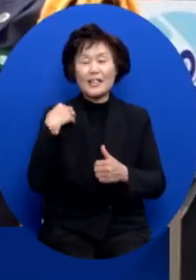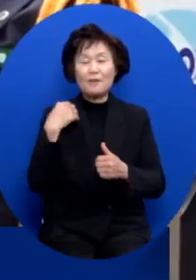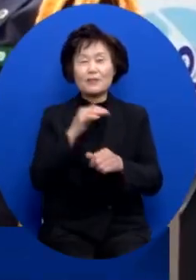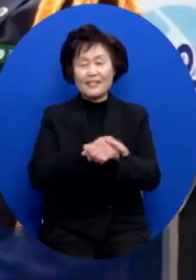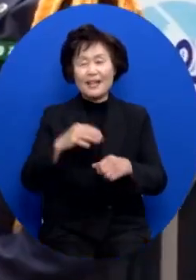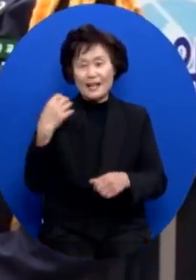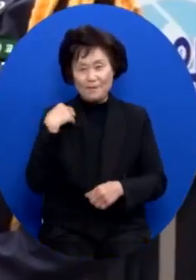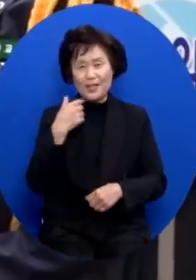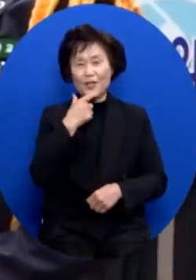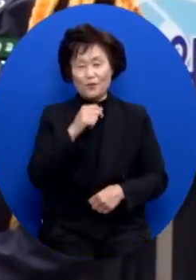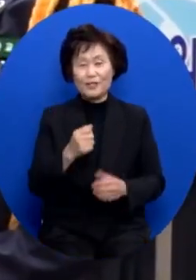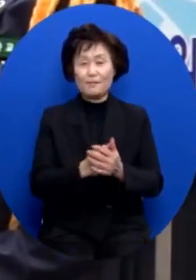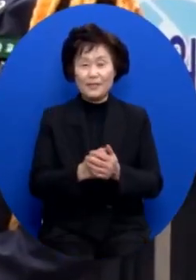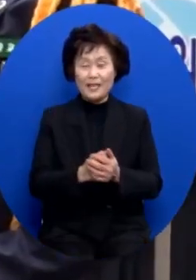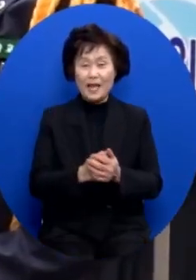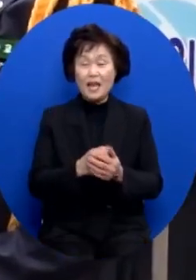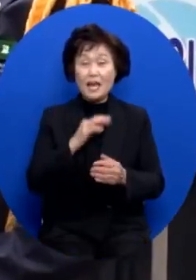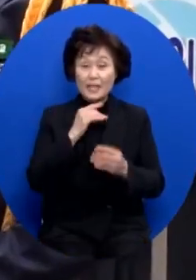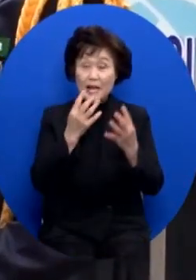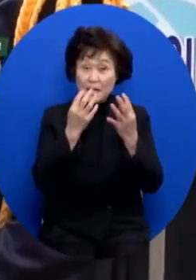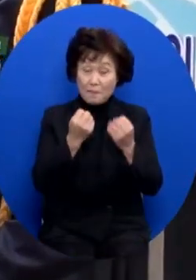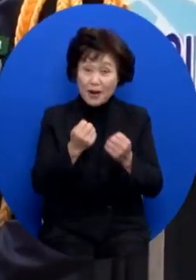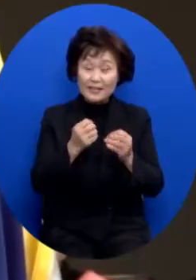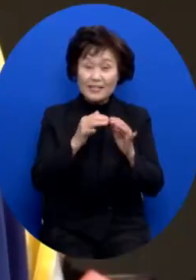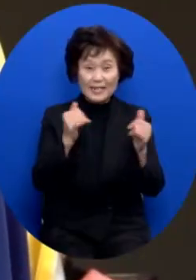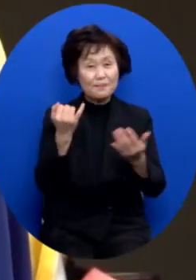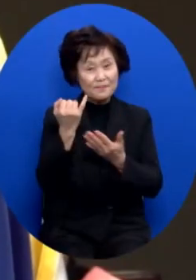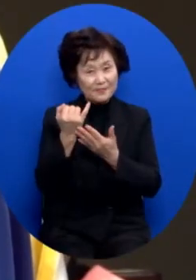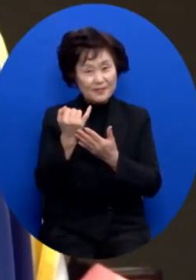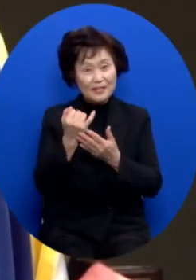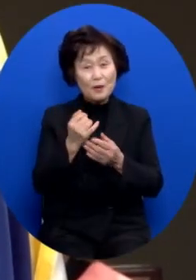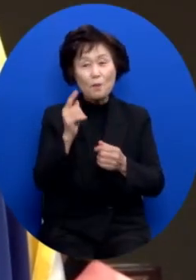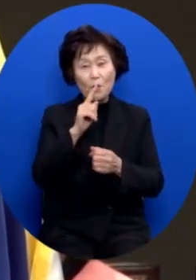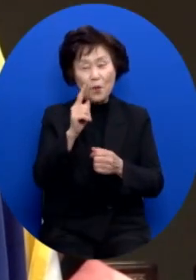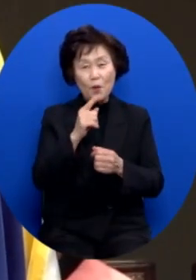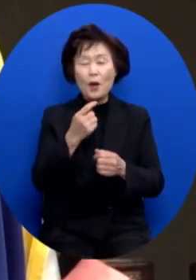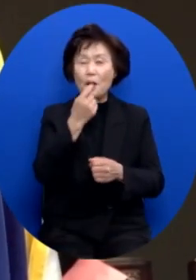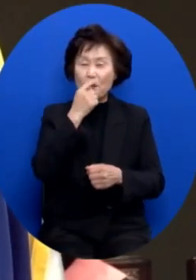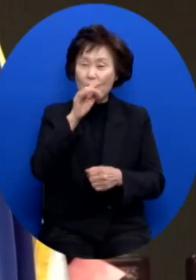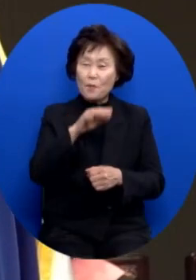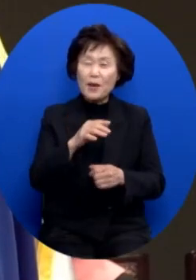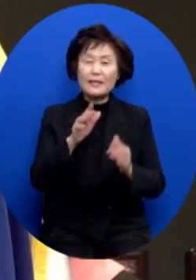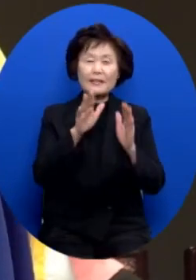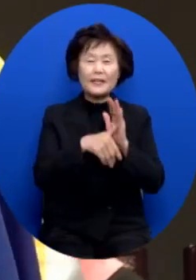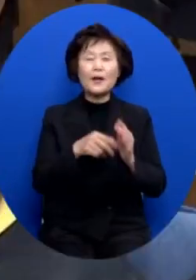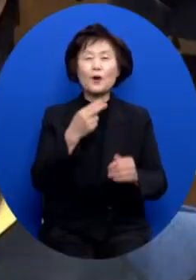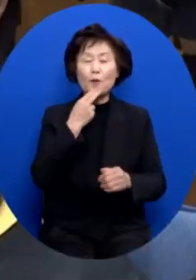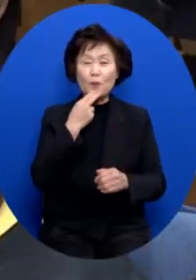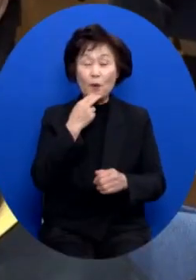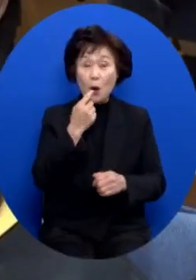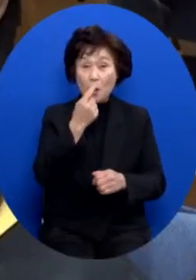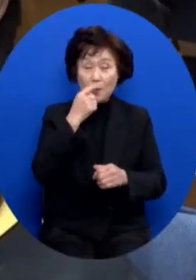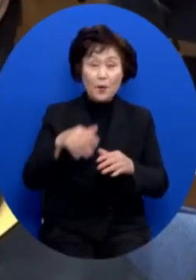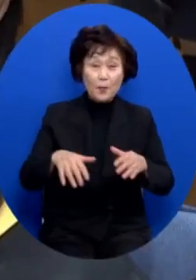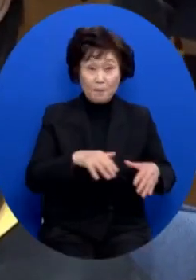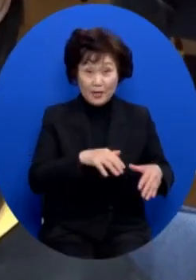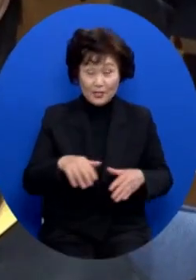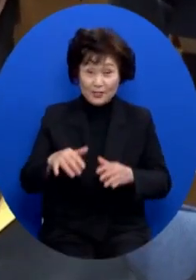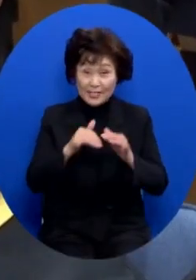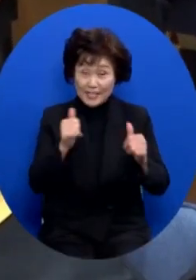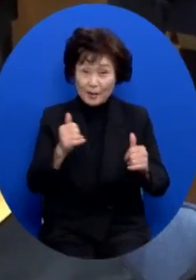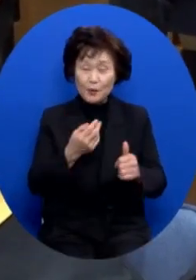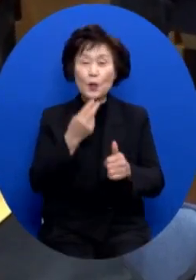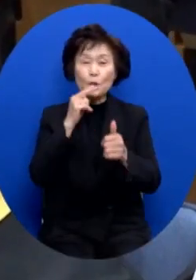비전입니다. 여느 만학도처럼 허 씨도 말합니다. 배움에는 때가 없다고, 그리고 배움을 주저하는 이들에게